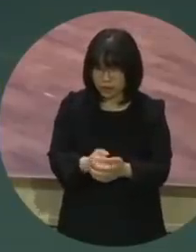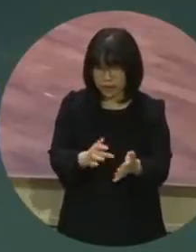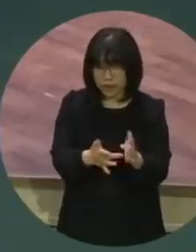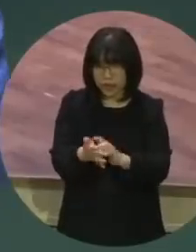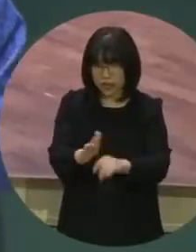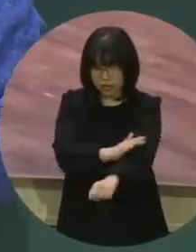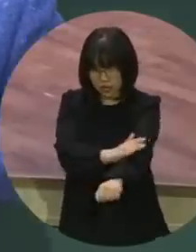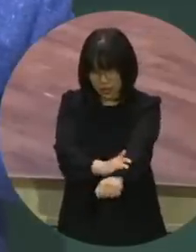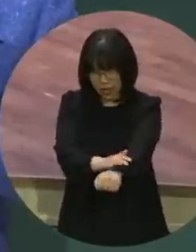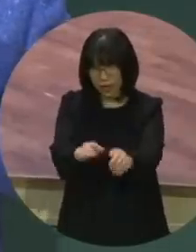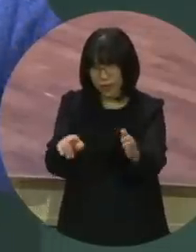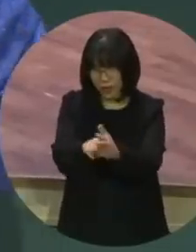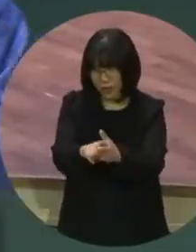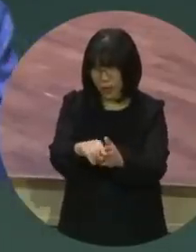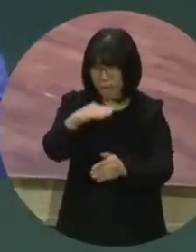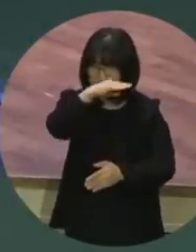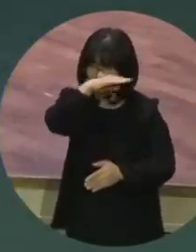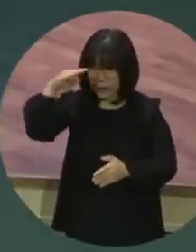믿어보자.